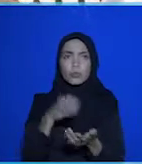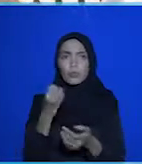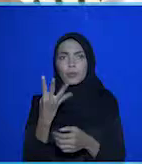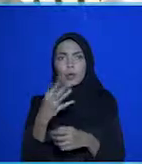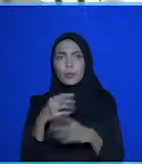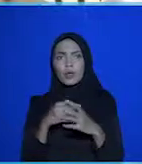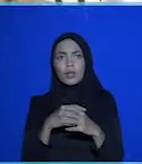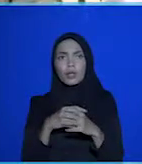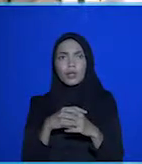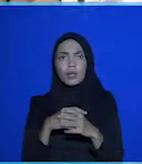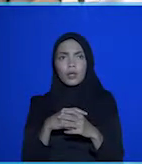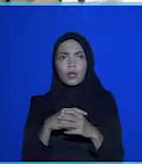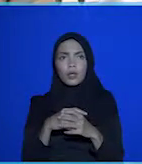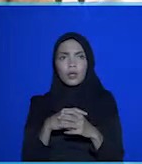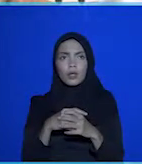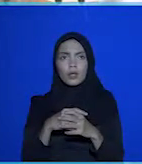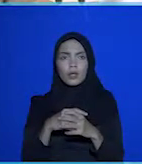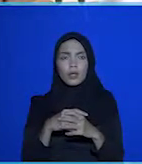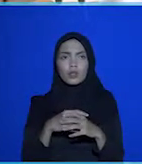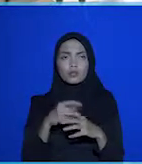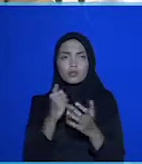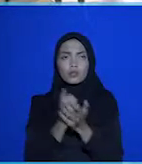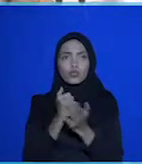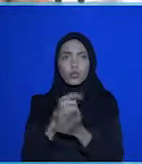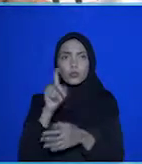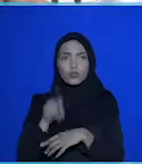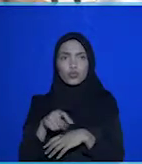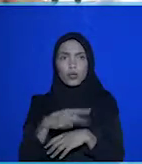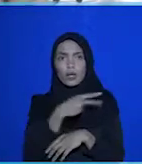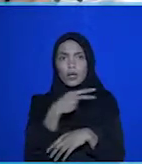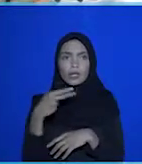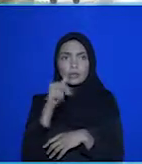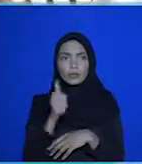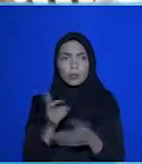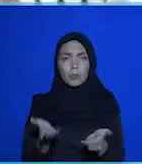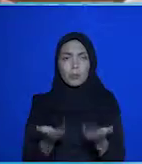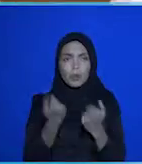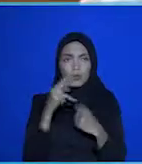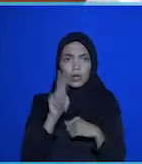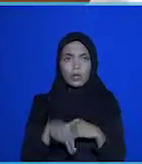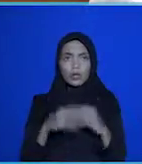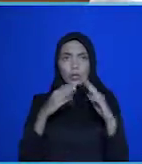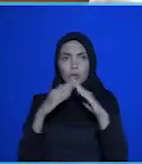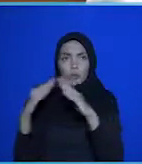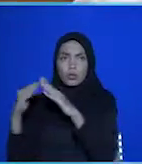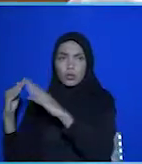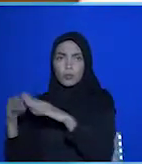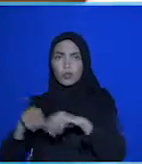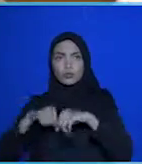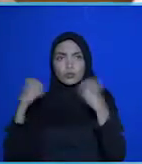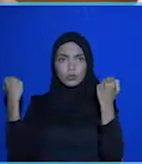kita tentukan berapa besarnya nilai kebutuhan sehingga kita bisa membangun